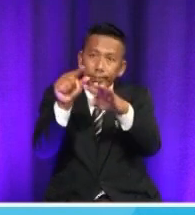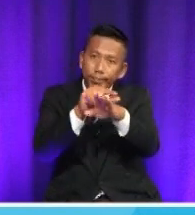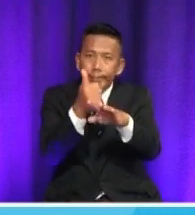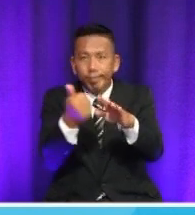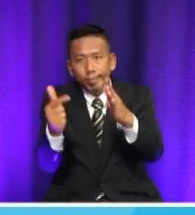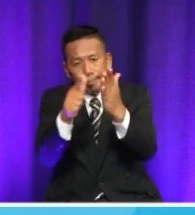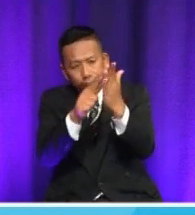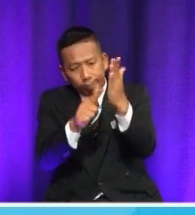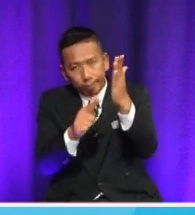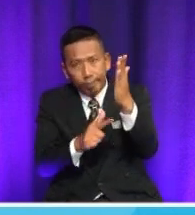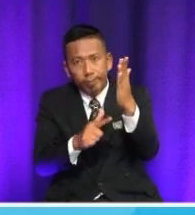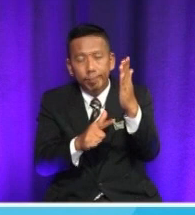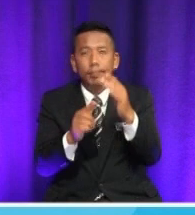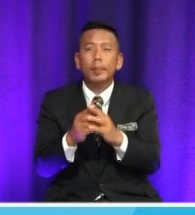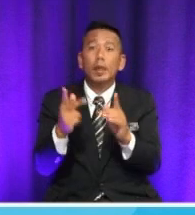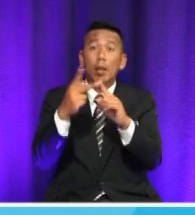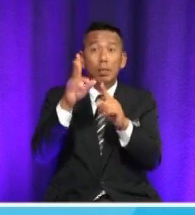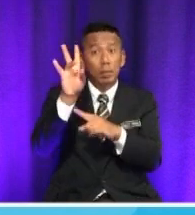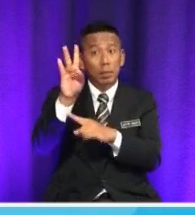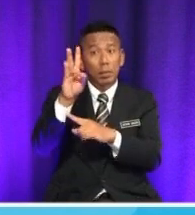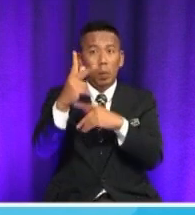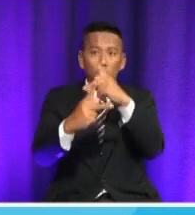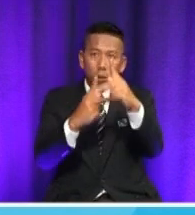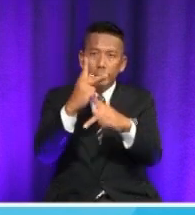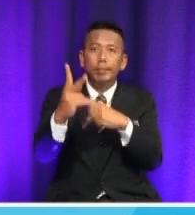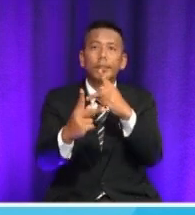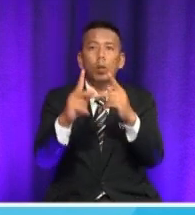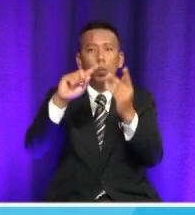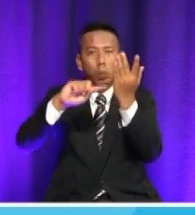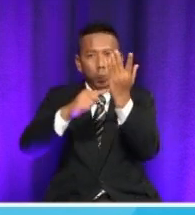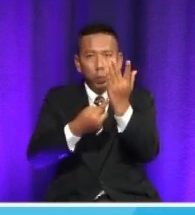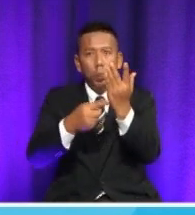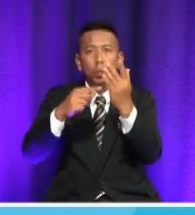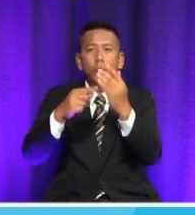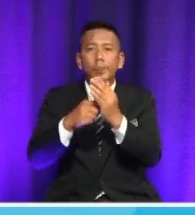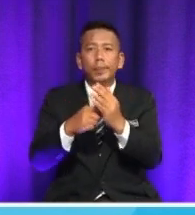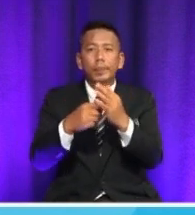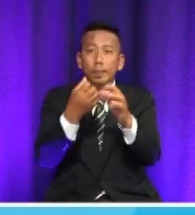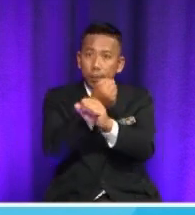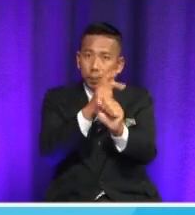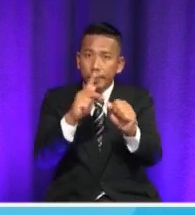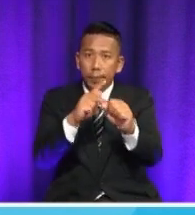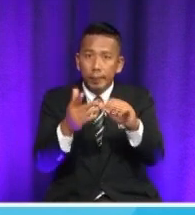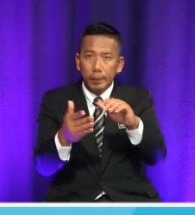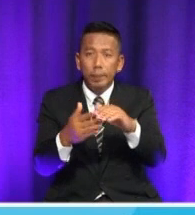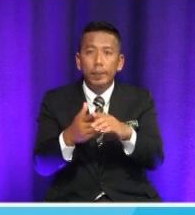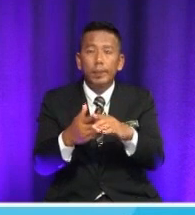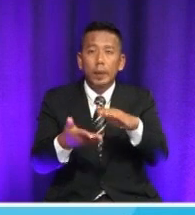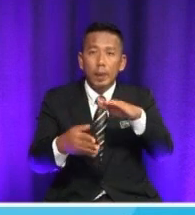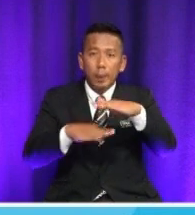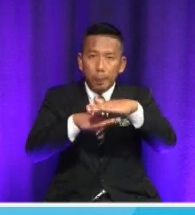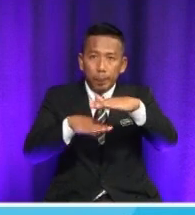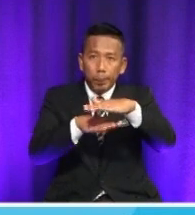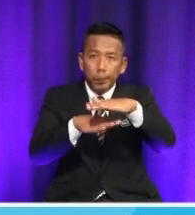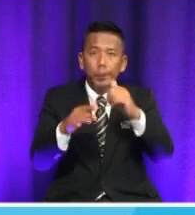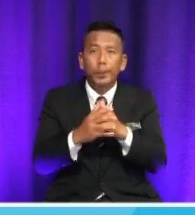oke yang ke-7 kita akan mulai menyediakan tapak praga dia di proses-proses yang ke-8